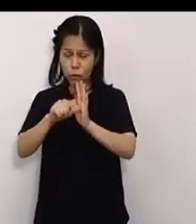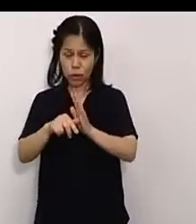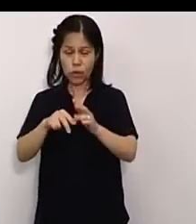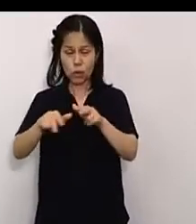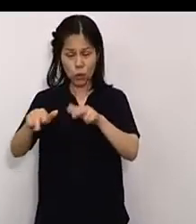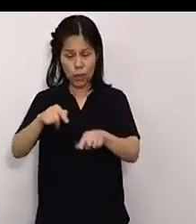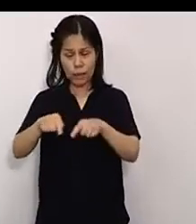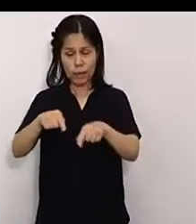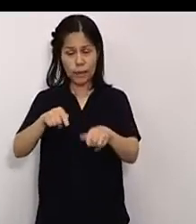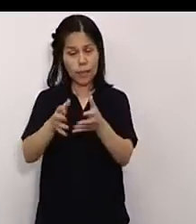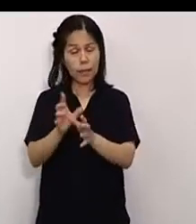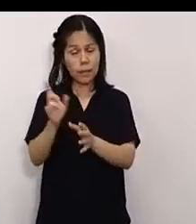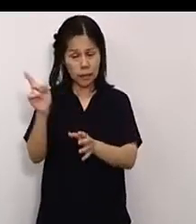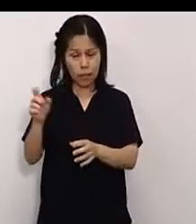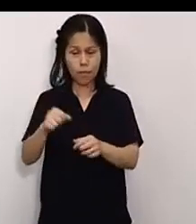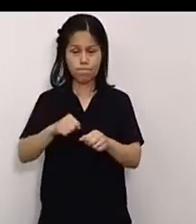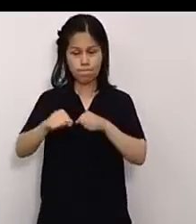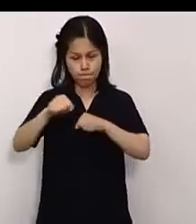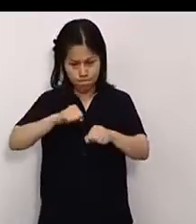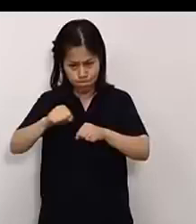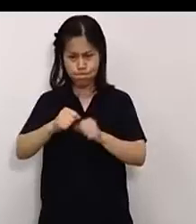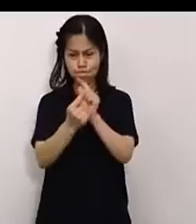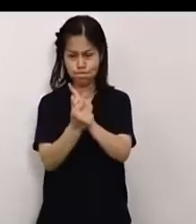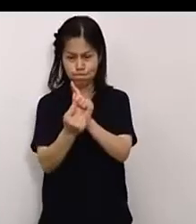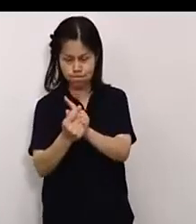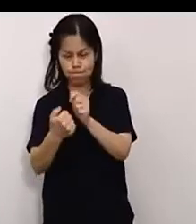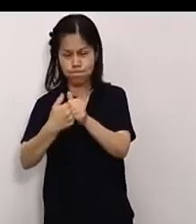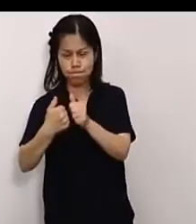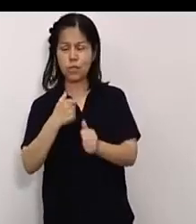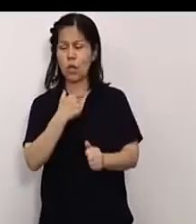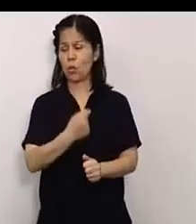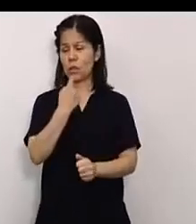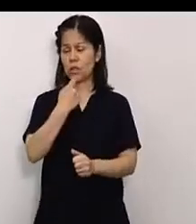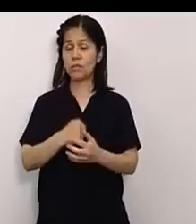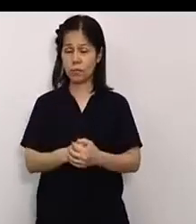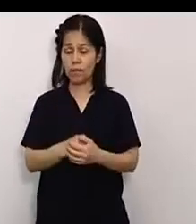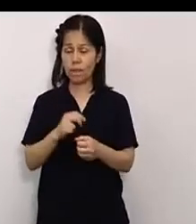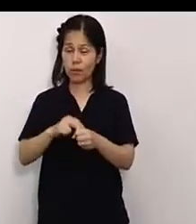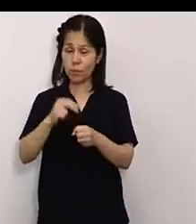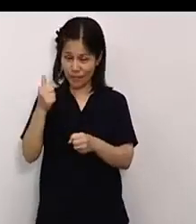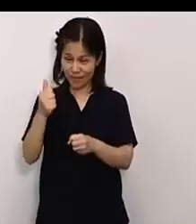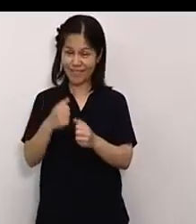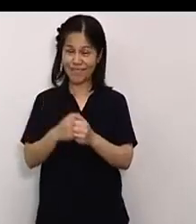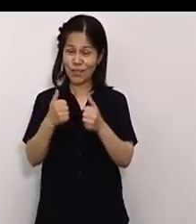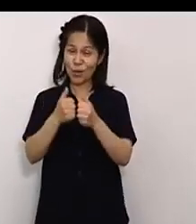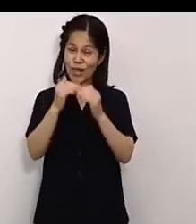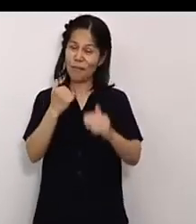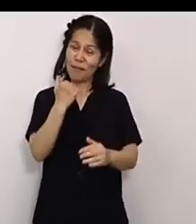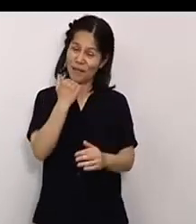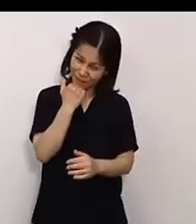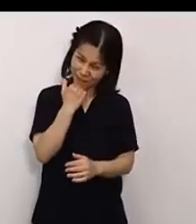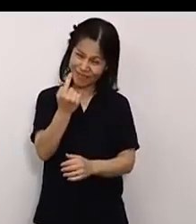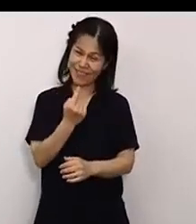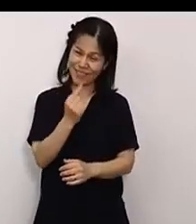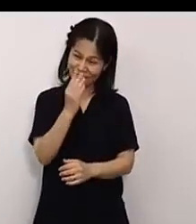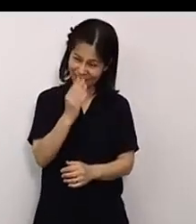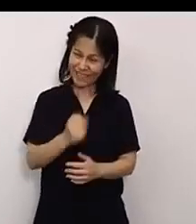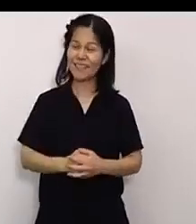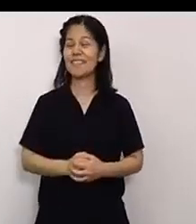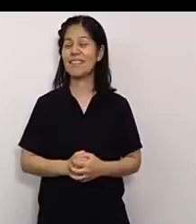が活躍してもらいたいなと思います。宇都宮さん、また相談会待ってます。 どう